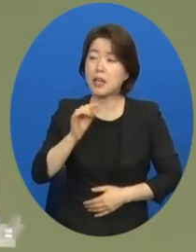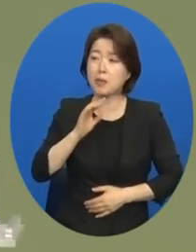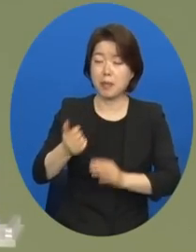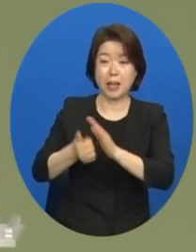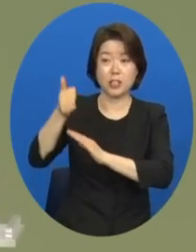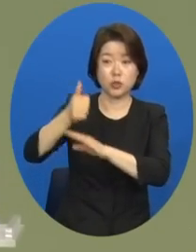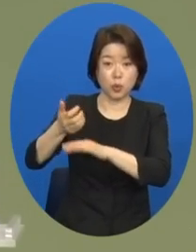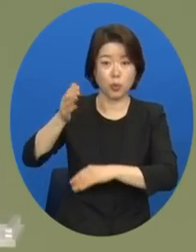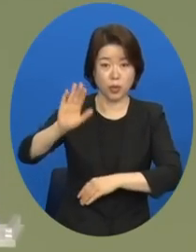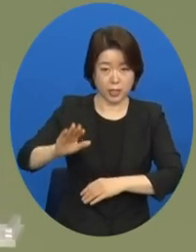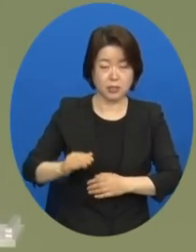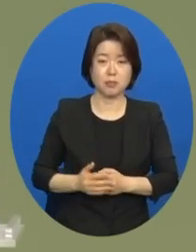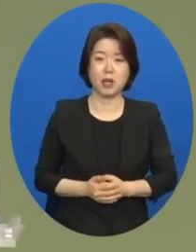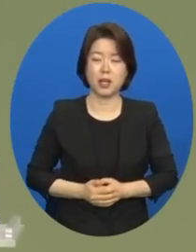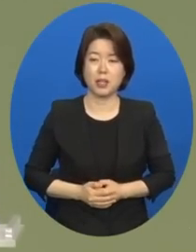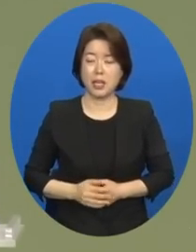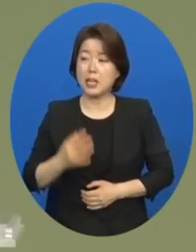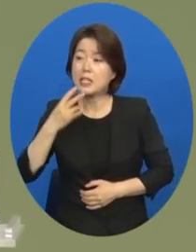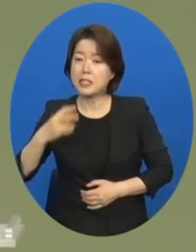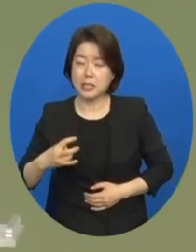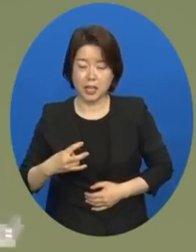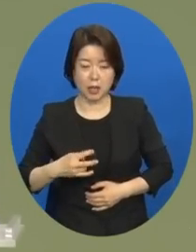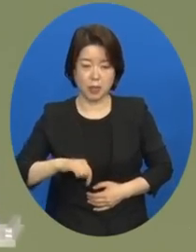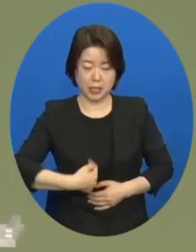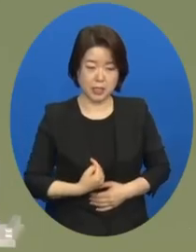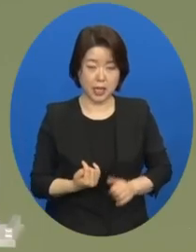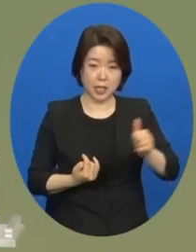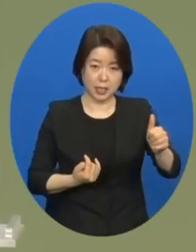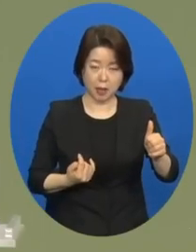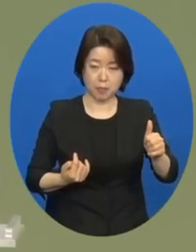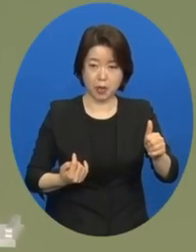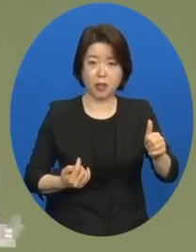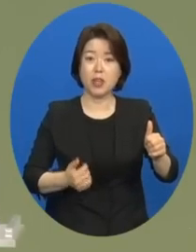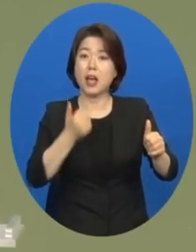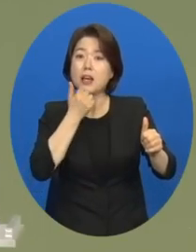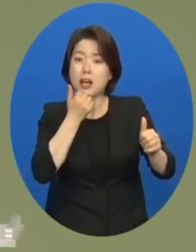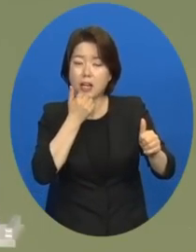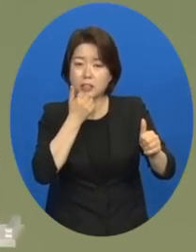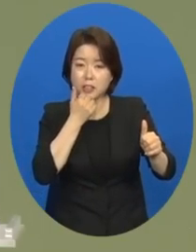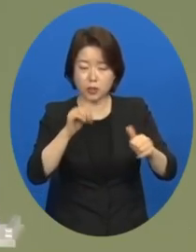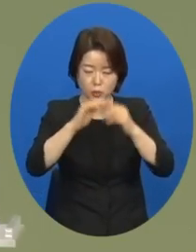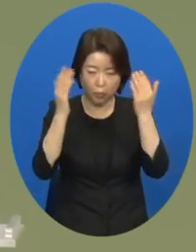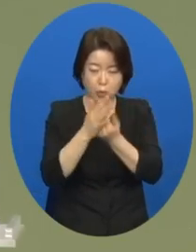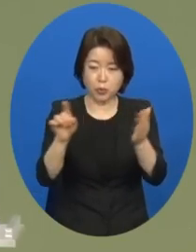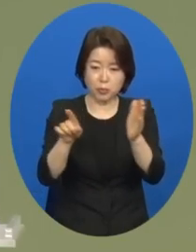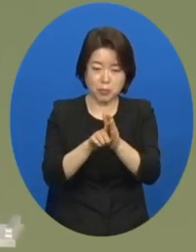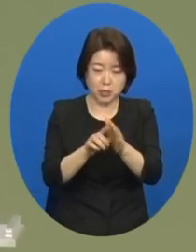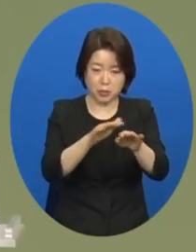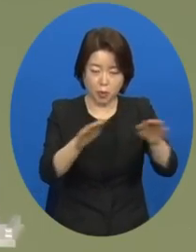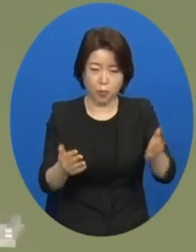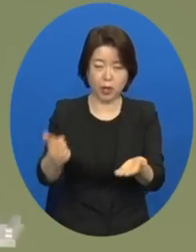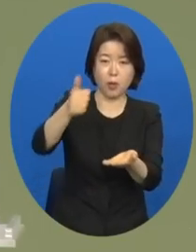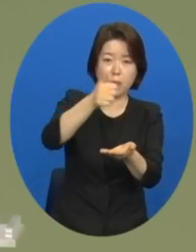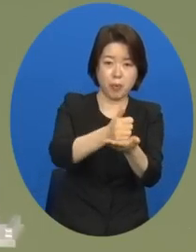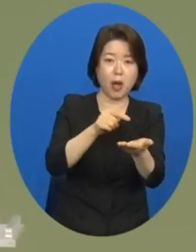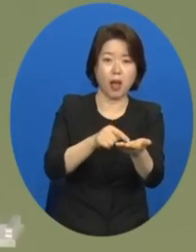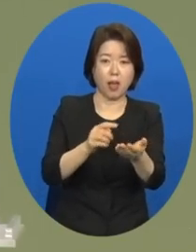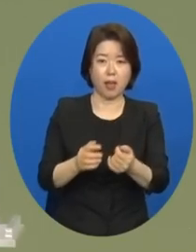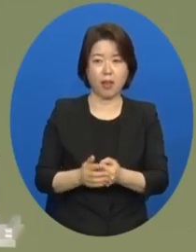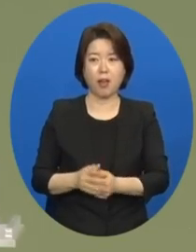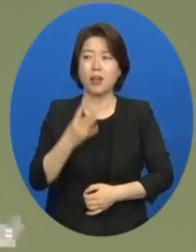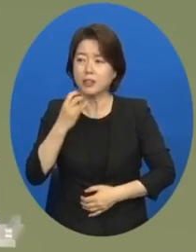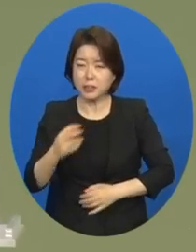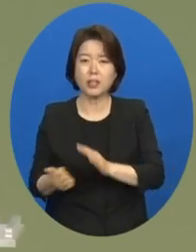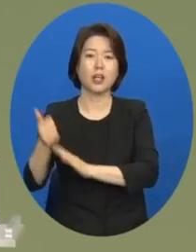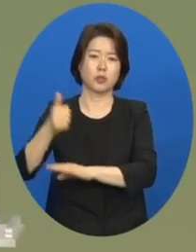사라는 자기 남편과 아들 모두를 믿음의 반열에 올려놓은 줄 믿습니다 성공했어요